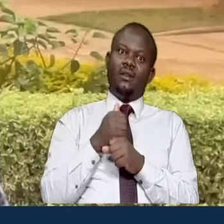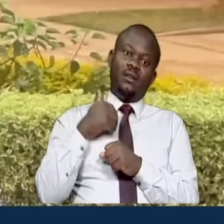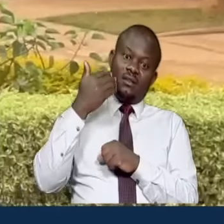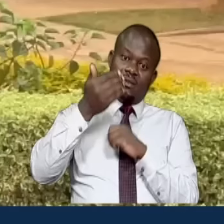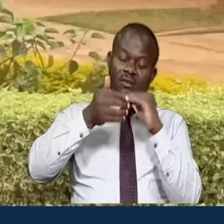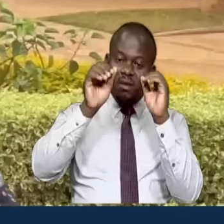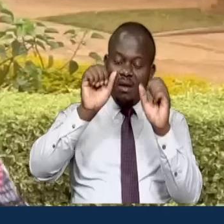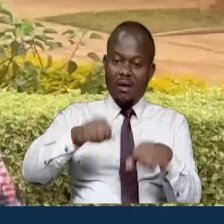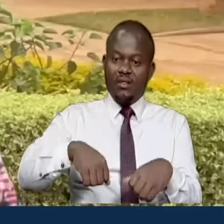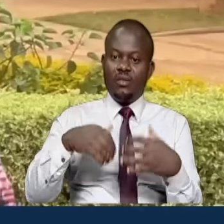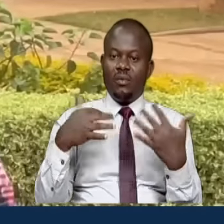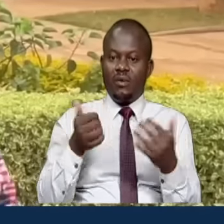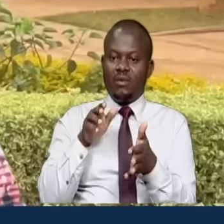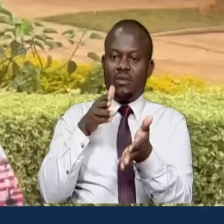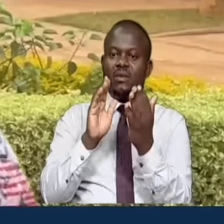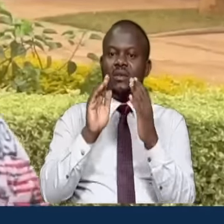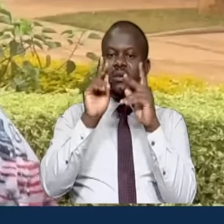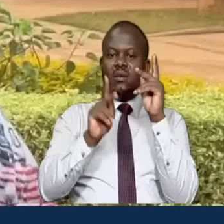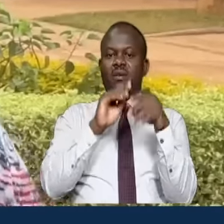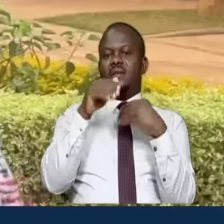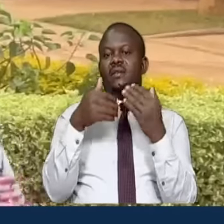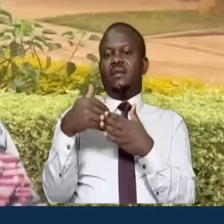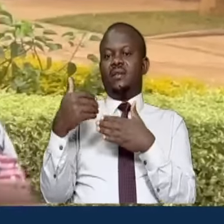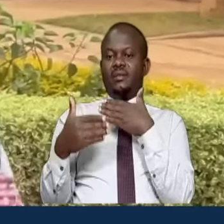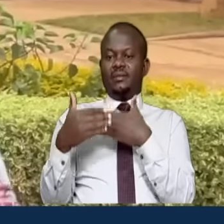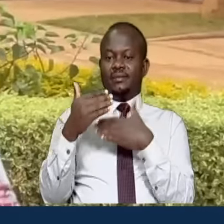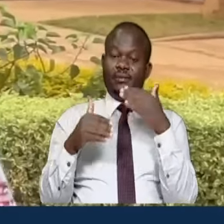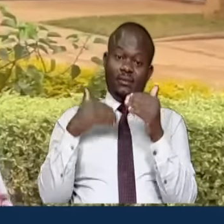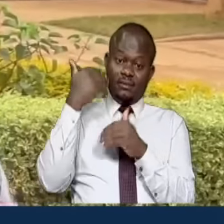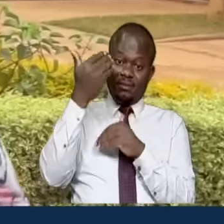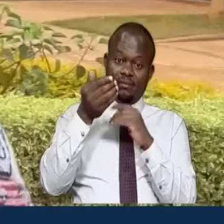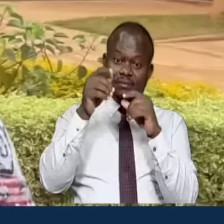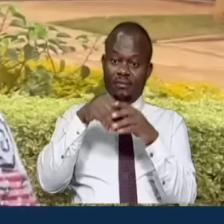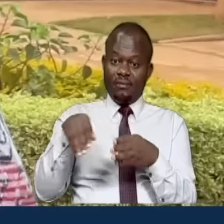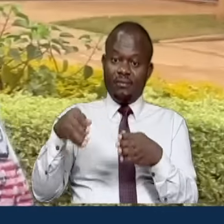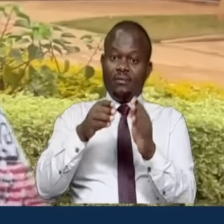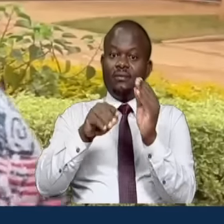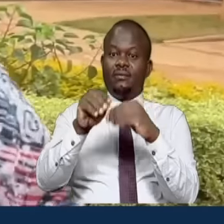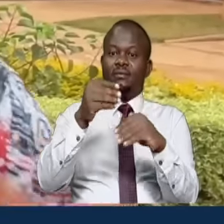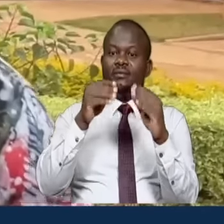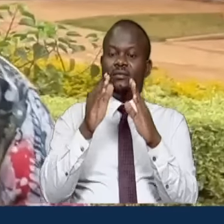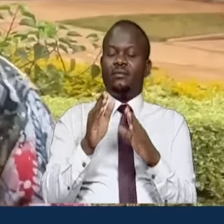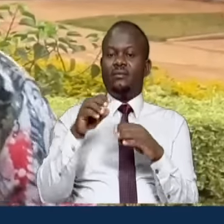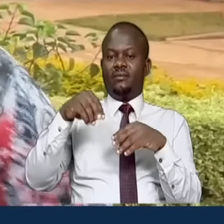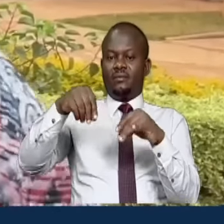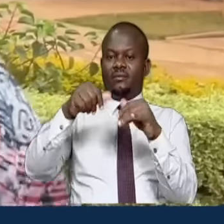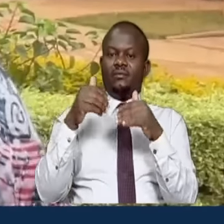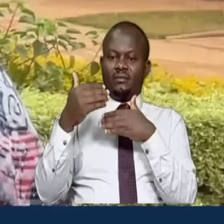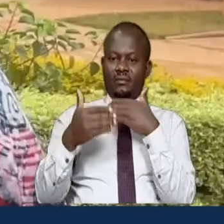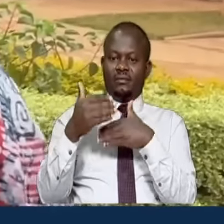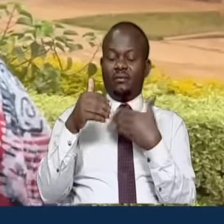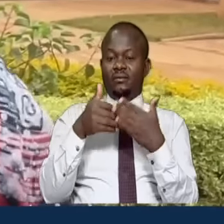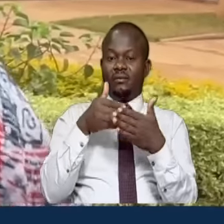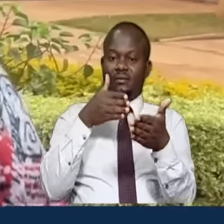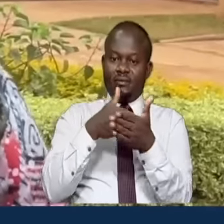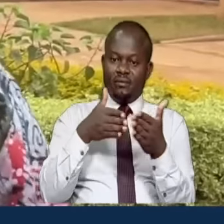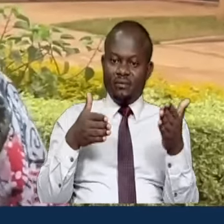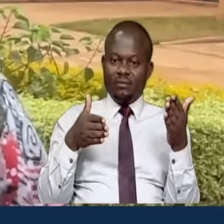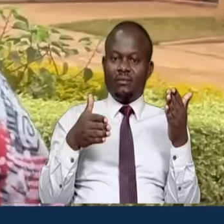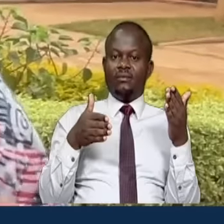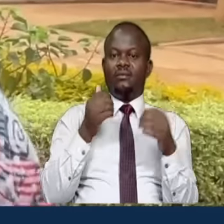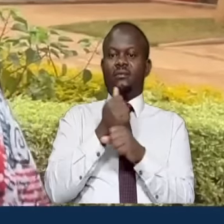ku gukurikirana wa muturanye we hanyuma yagana muri zanzira zo kuyagushashya kibondo umuturanye akamubuza kuba yakora